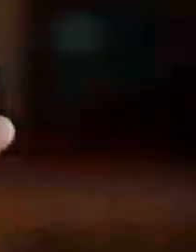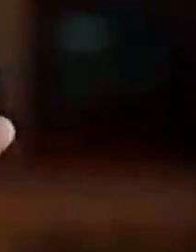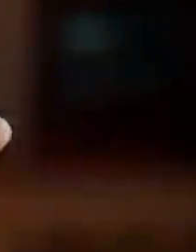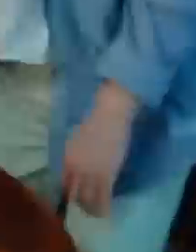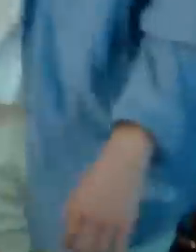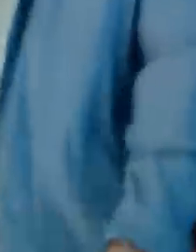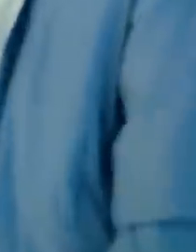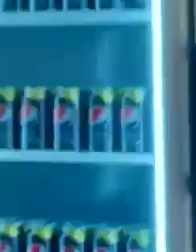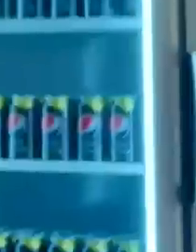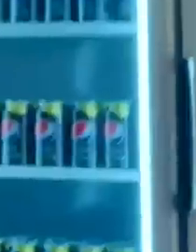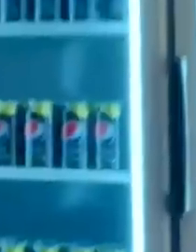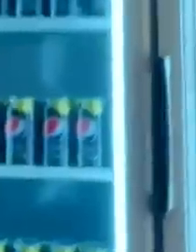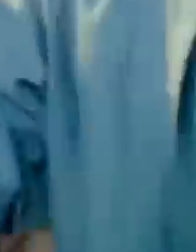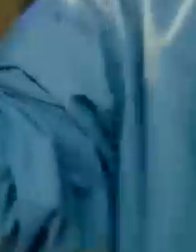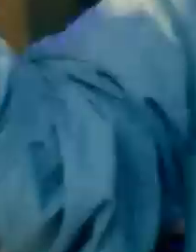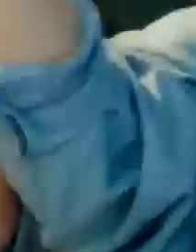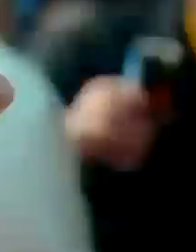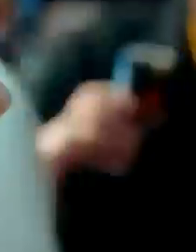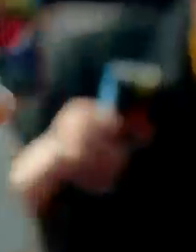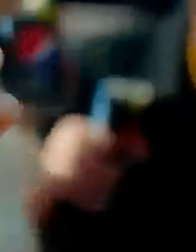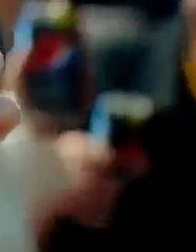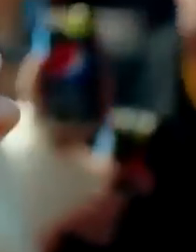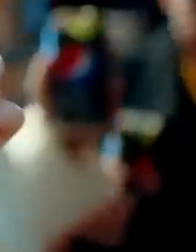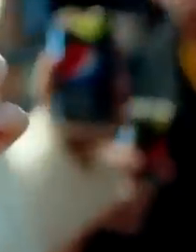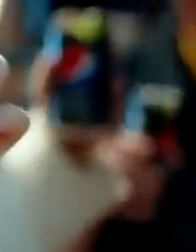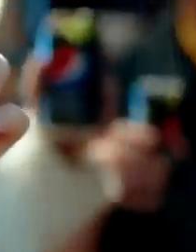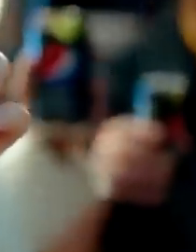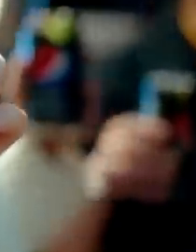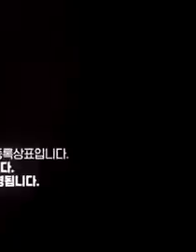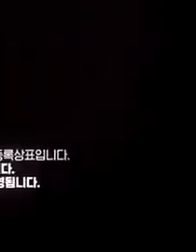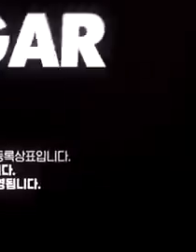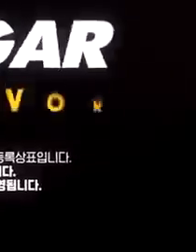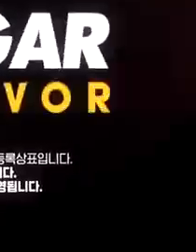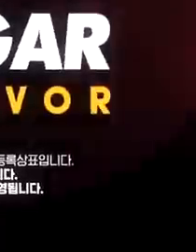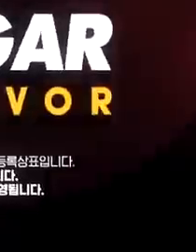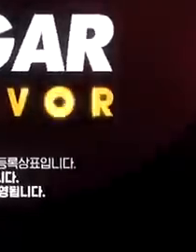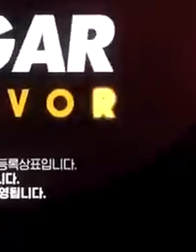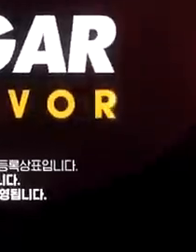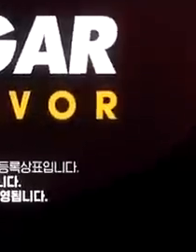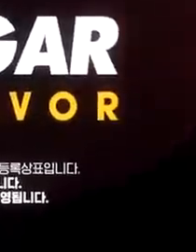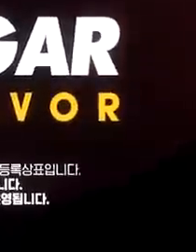나도 펩시. Great taste. 펩시 제로 슈거.